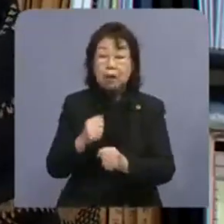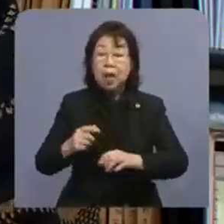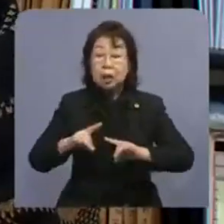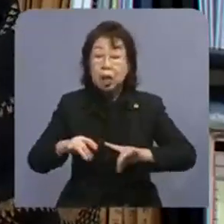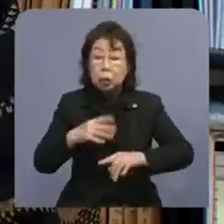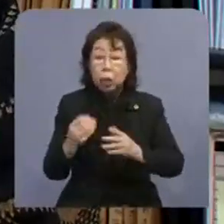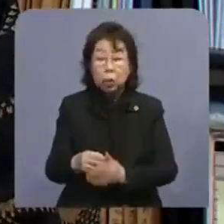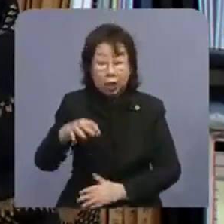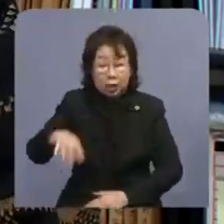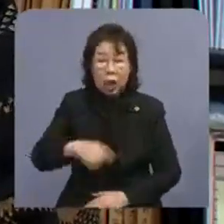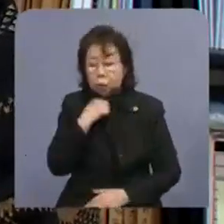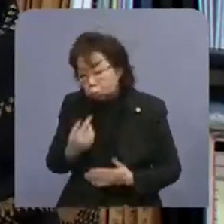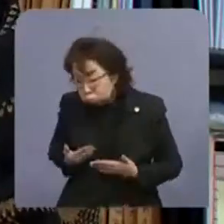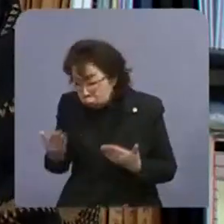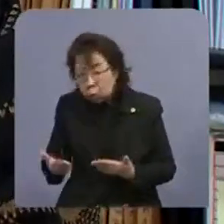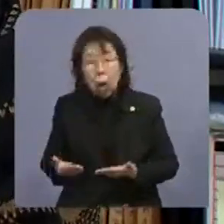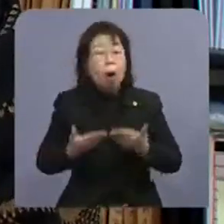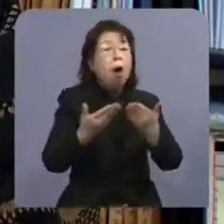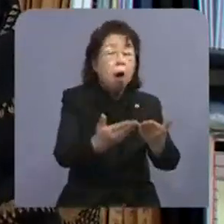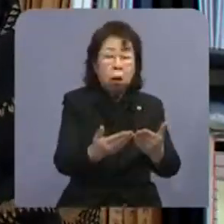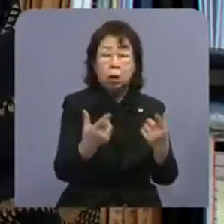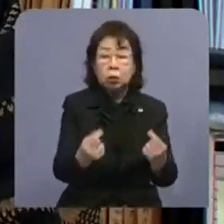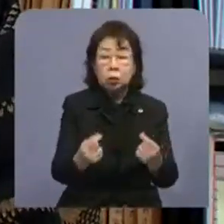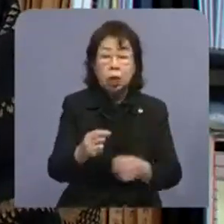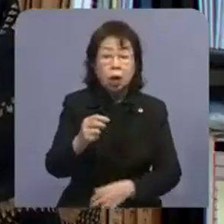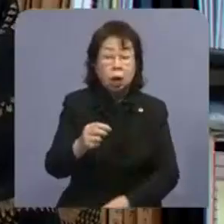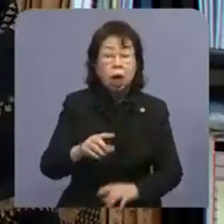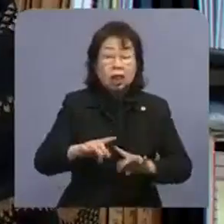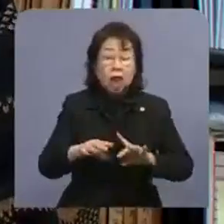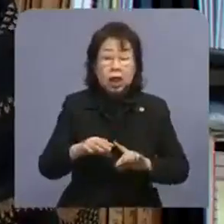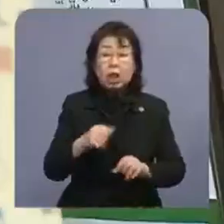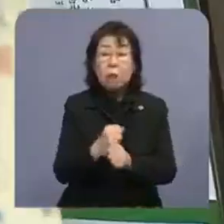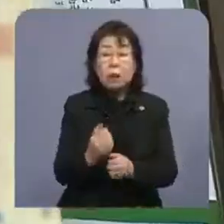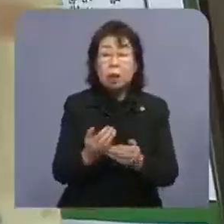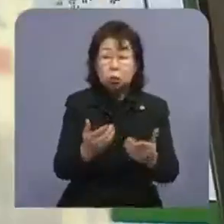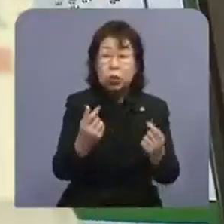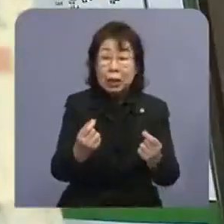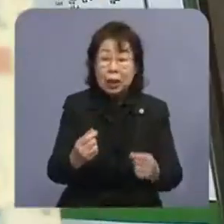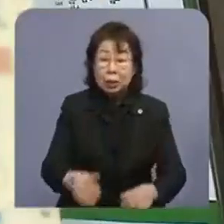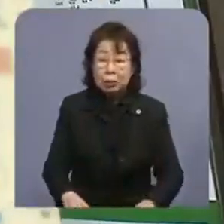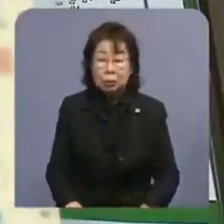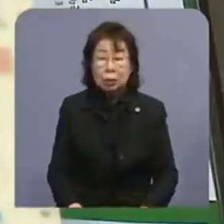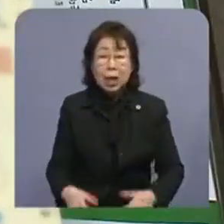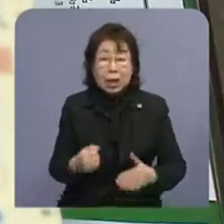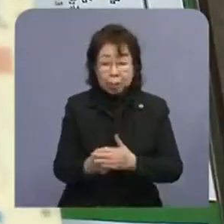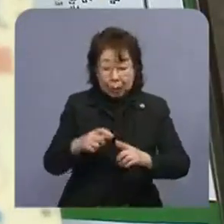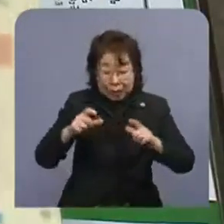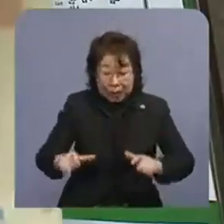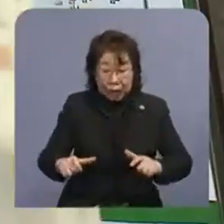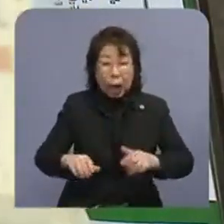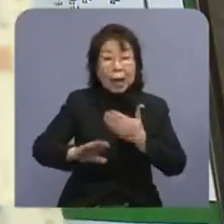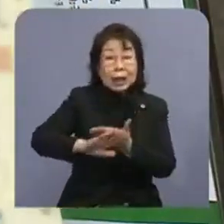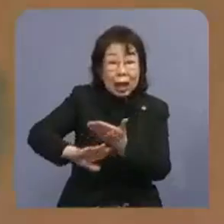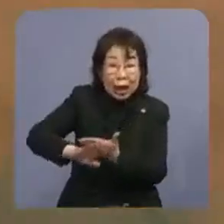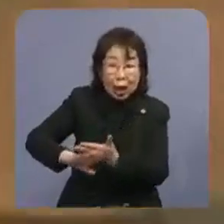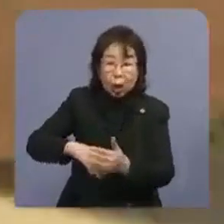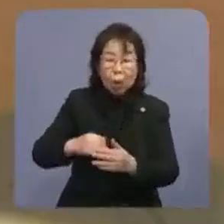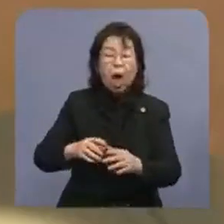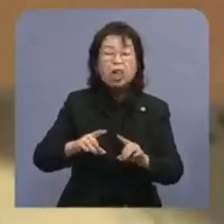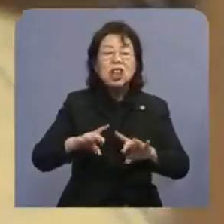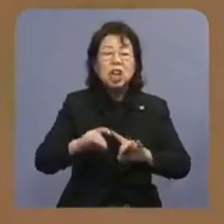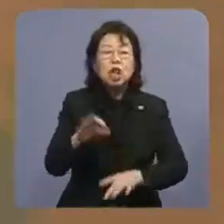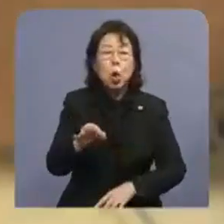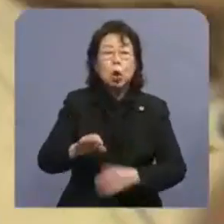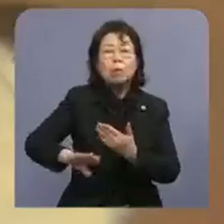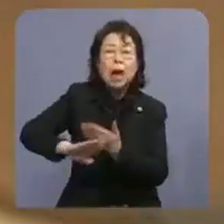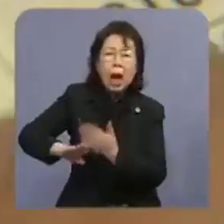자체가 사실은 지역의 희생을 바탕으로 전력 전기를 생산하는 거거든요 이 때문에 지역에 따라 전기요금을 다르게 적용해야